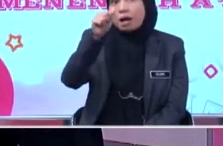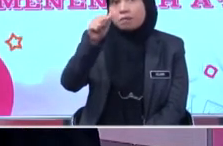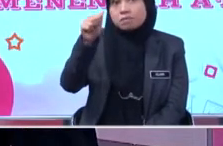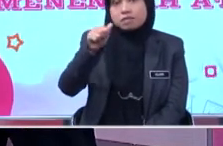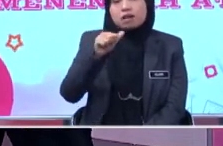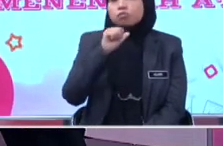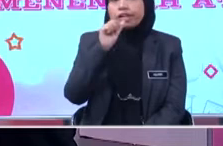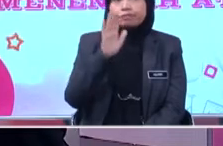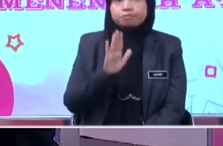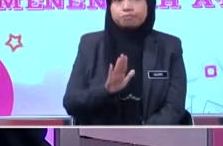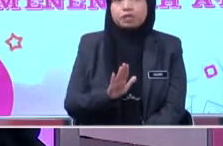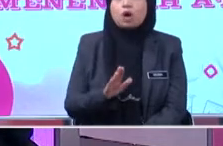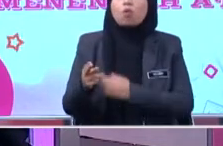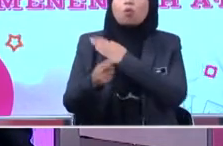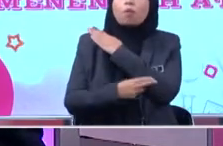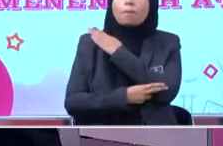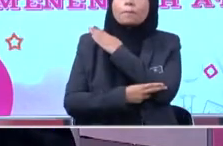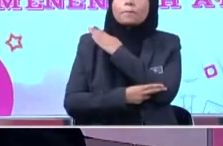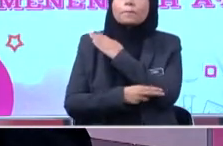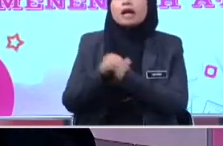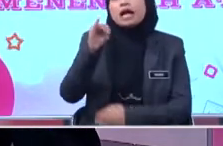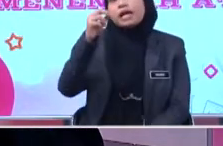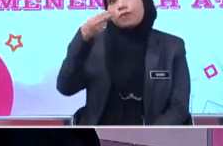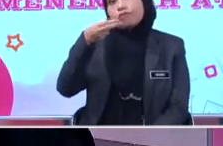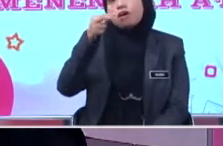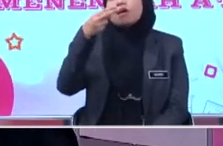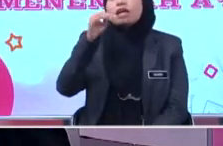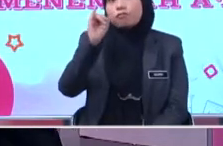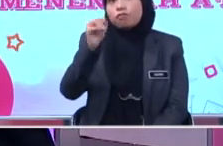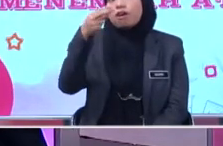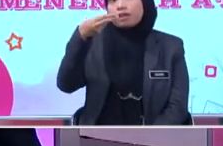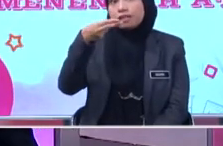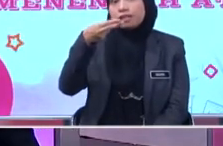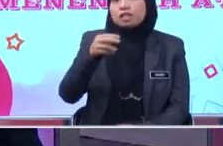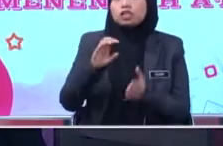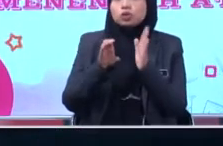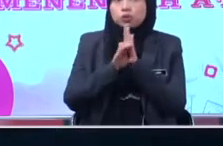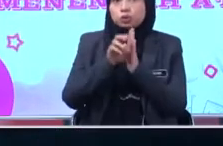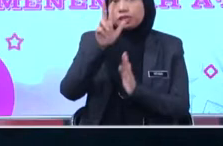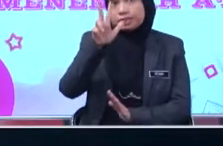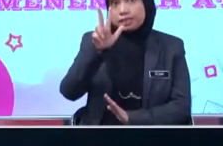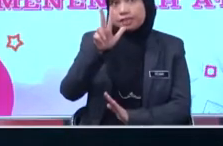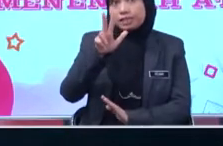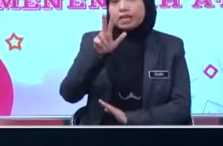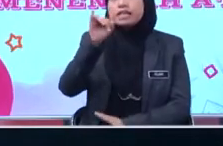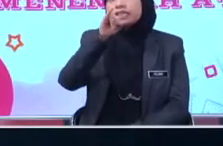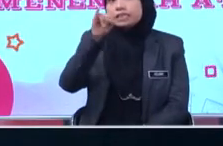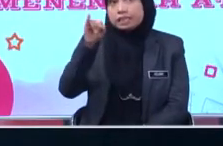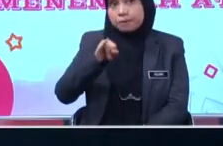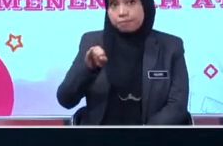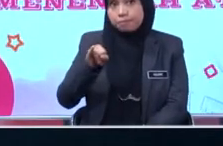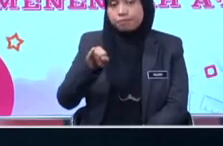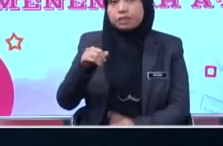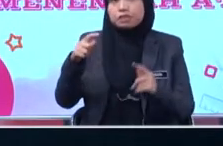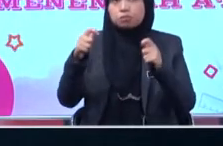jadi ya oke hukum ikhfa Haqiqi dan contoh yang ketiga JimJam aneh nun mati